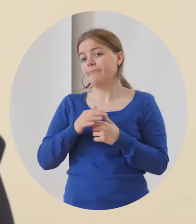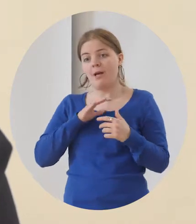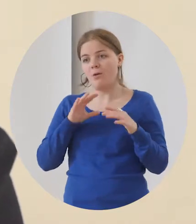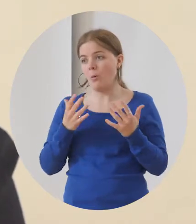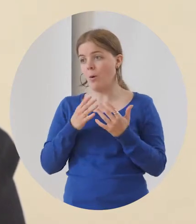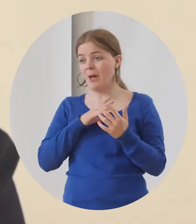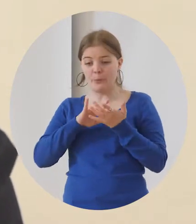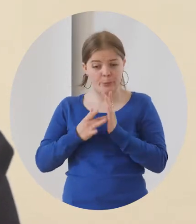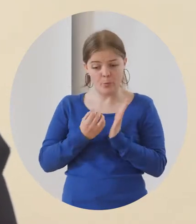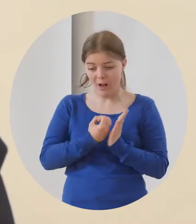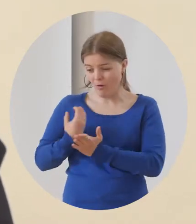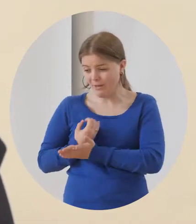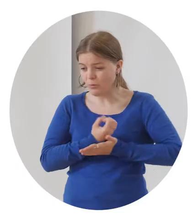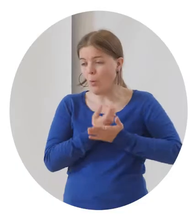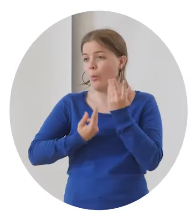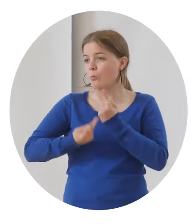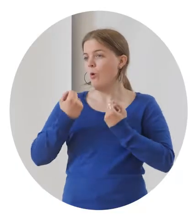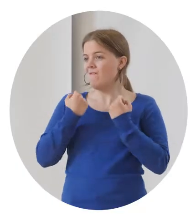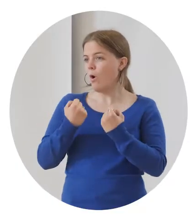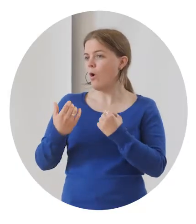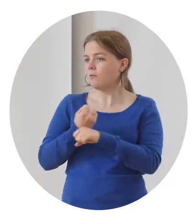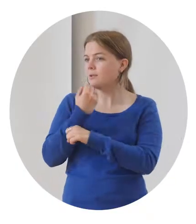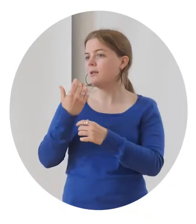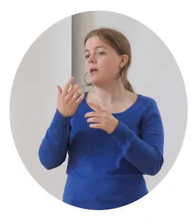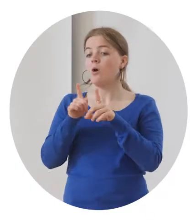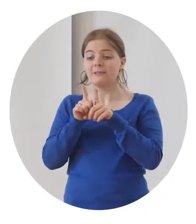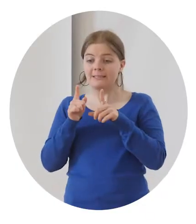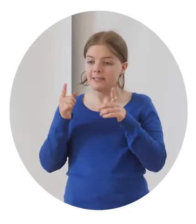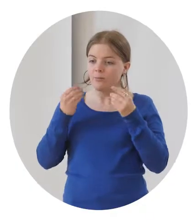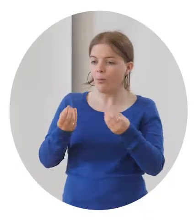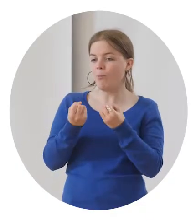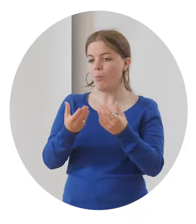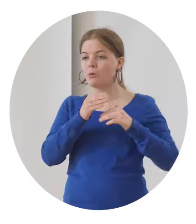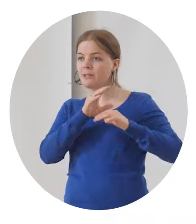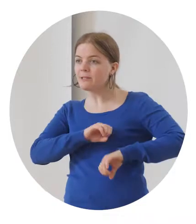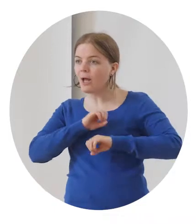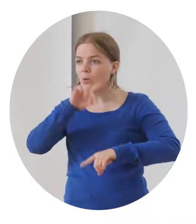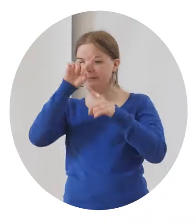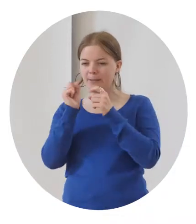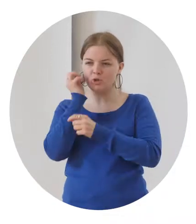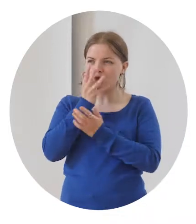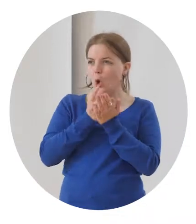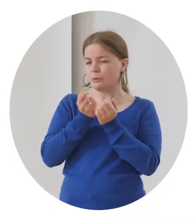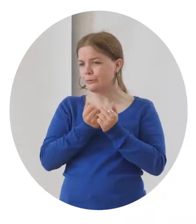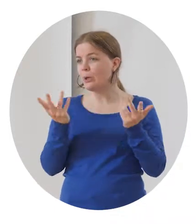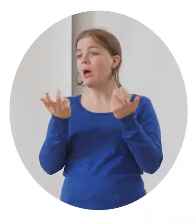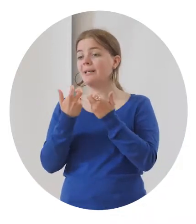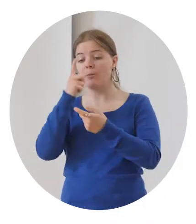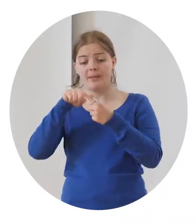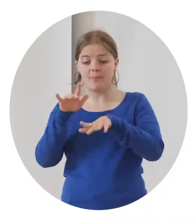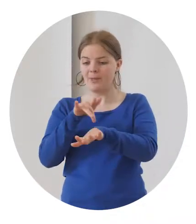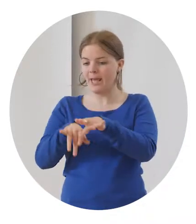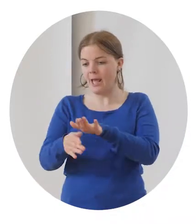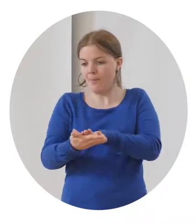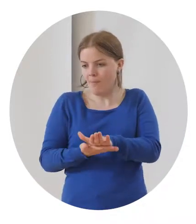informations proprioceptives, en proposant des expériences sensorielles multiples, que ce soit au niveau des appuis plantaires,